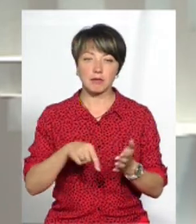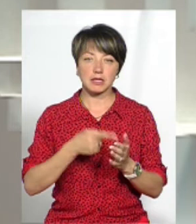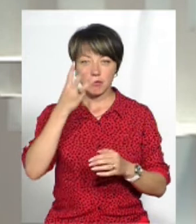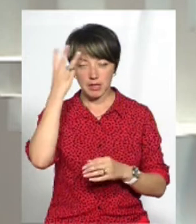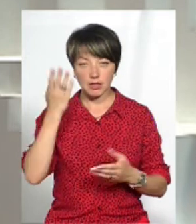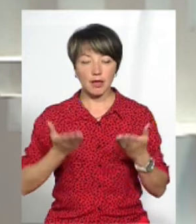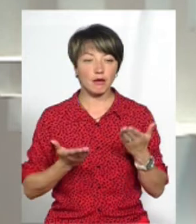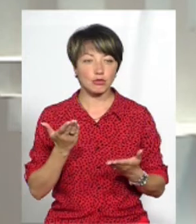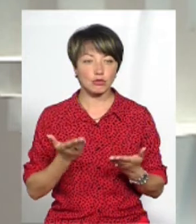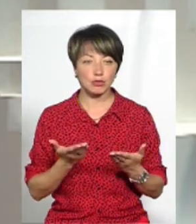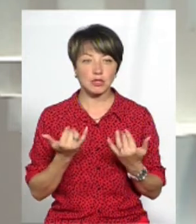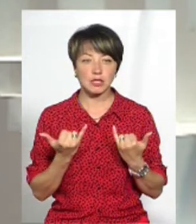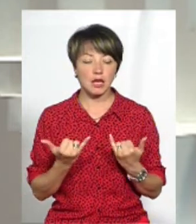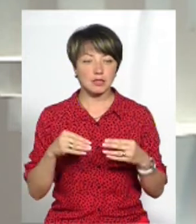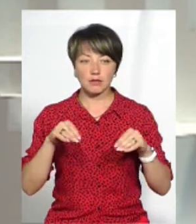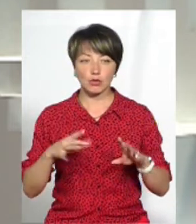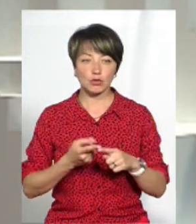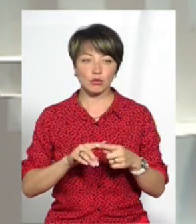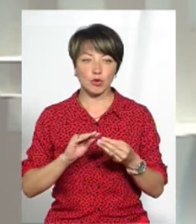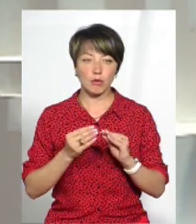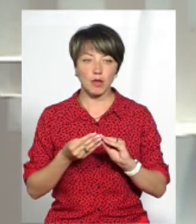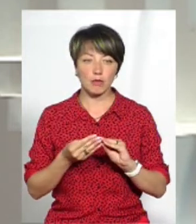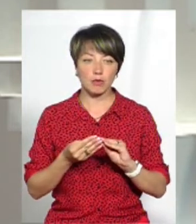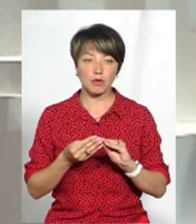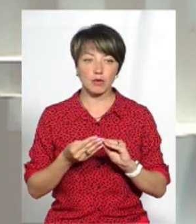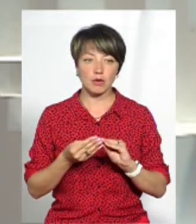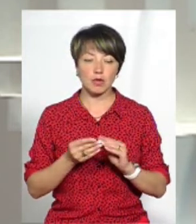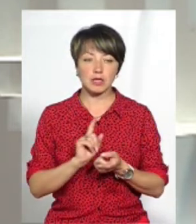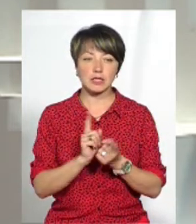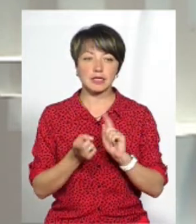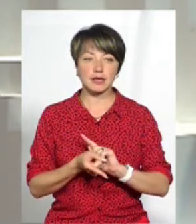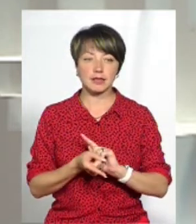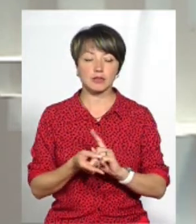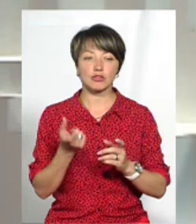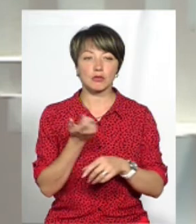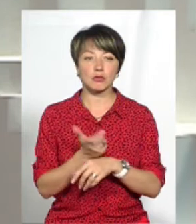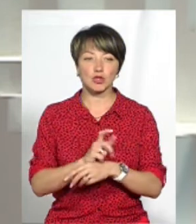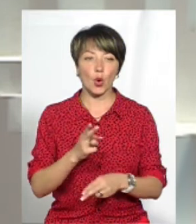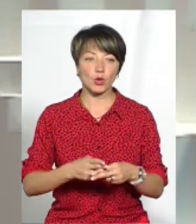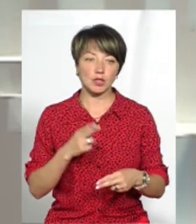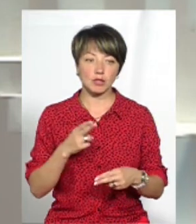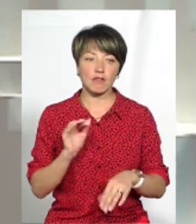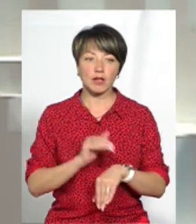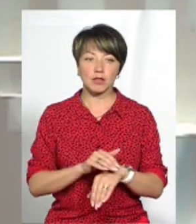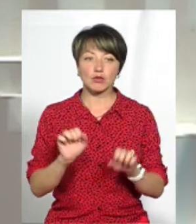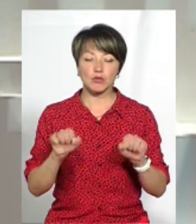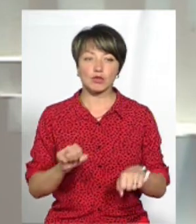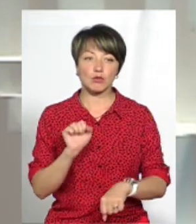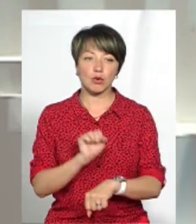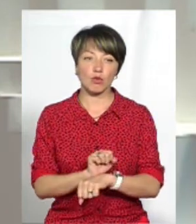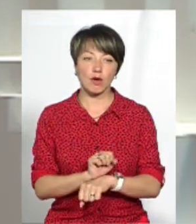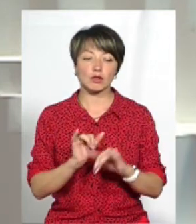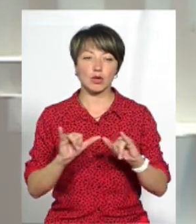Хмельницького. Якщо зараз не вирішу цю проблему, вона стане ще більш гострішою і фактично може